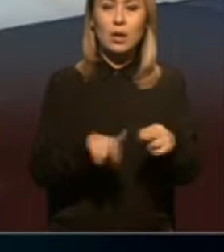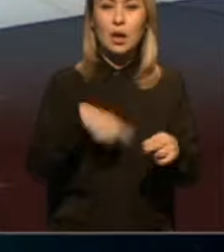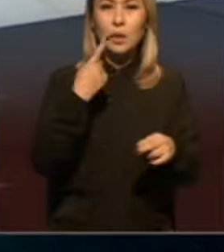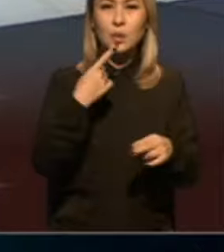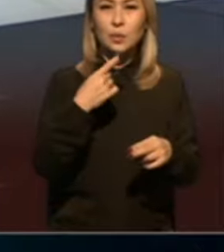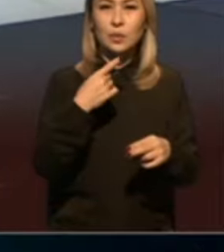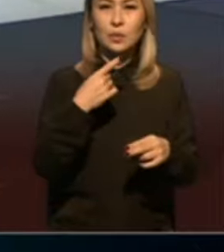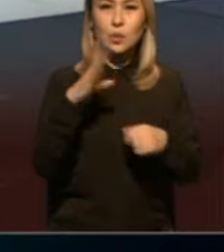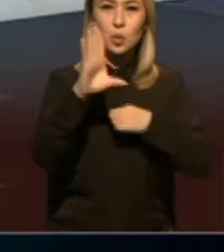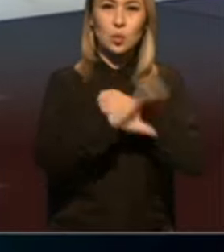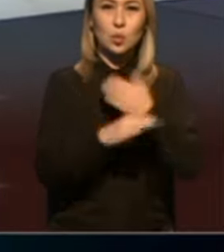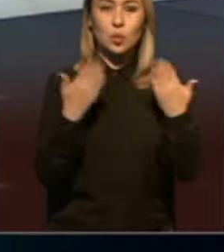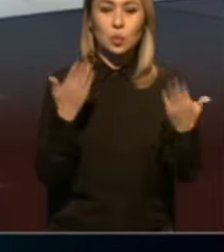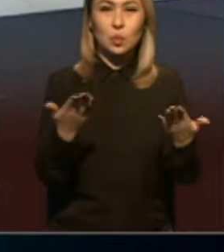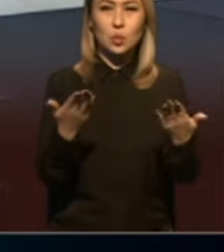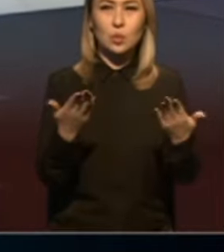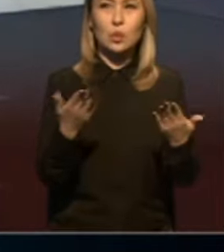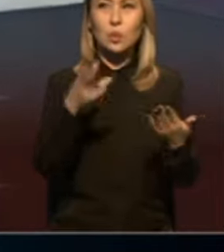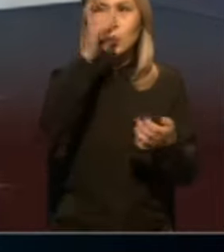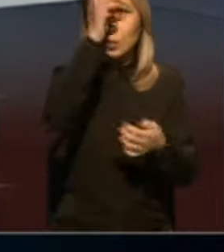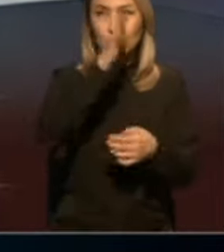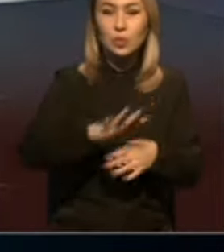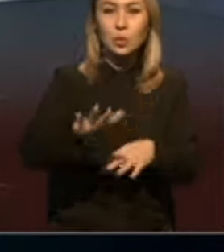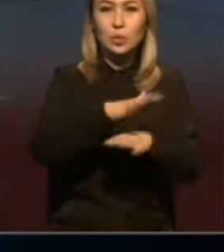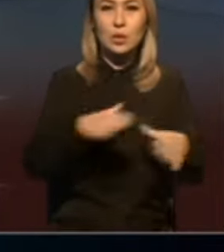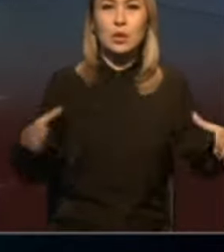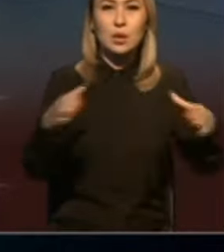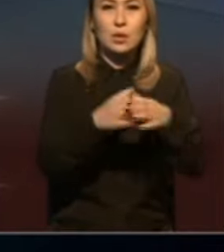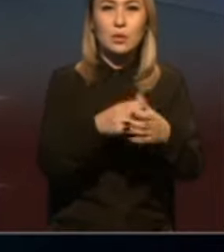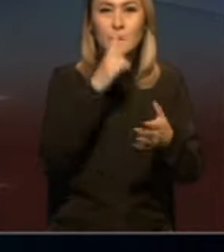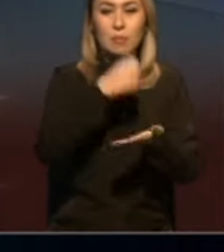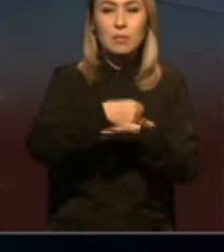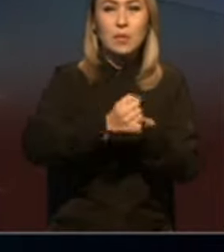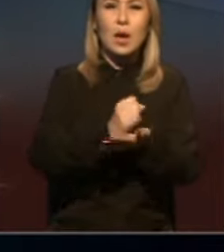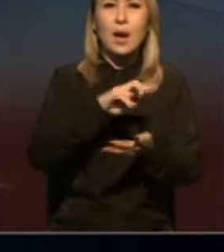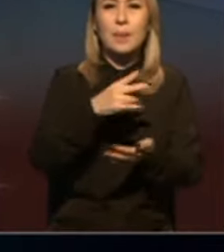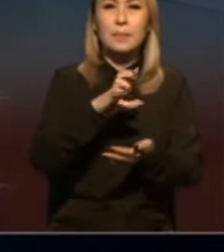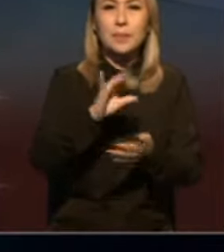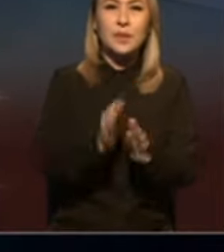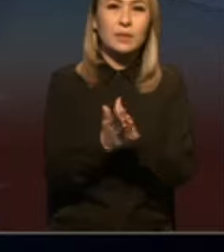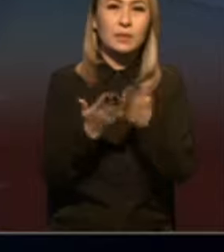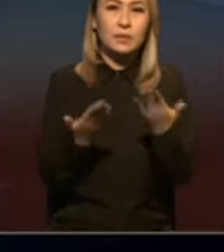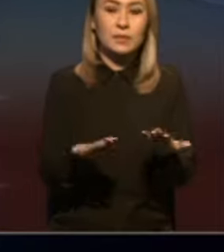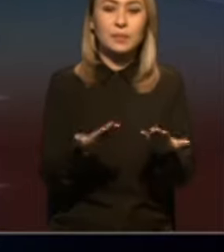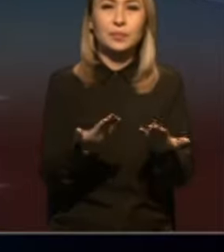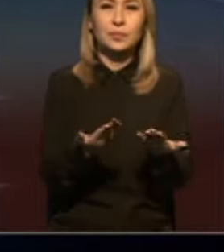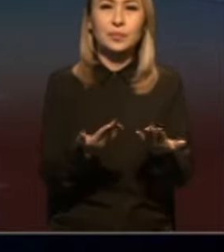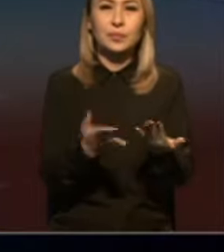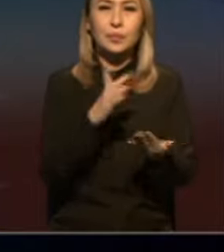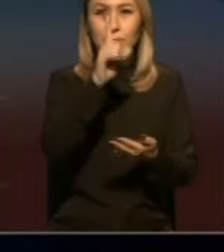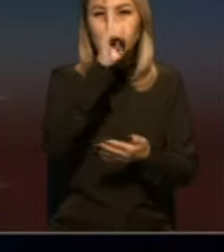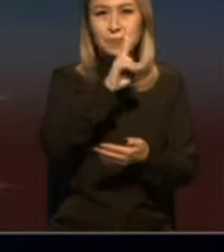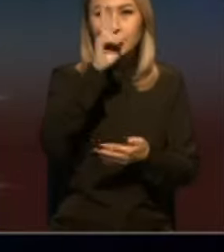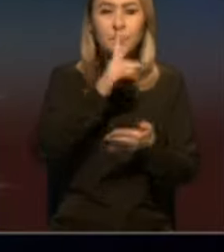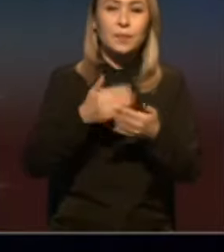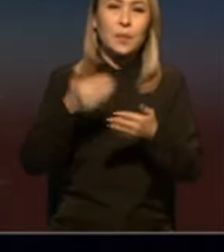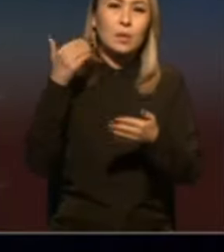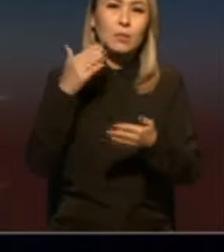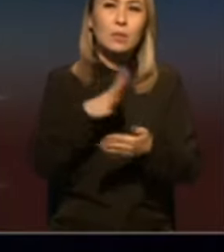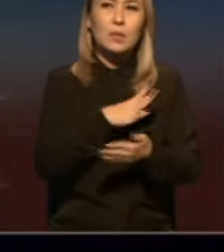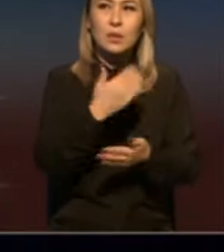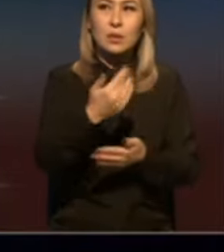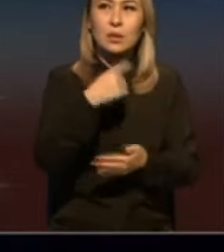міне түркі мемлекеттер ұйымының әліпбиі бекітілген мемлекет басшысы жеткізді. Бір-екі ай бұрын жаңа Ерлан Мырза